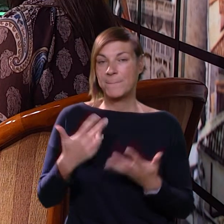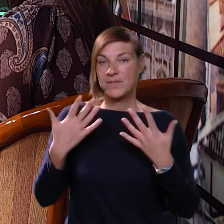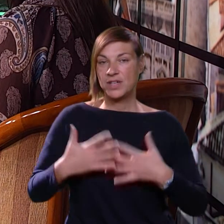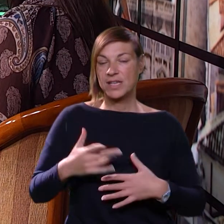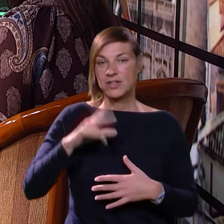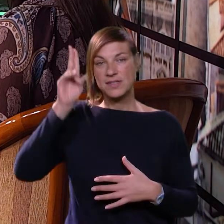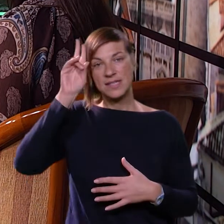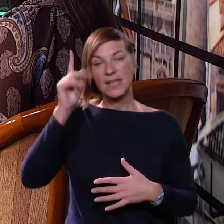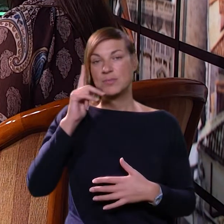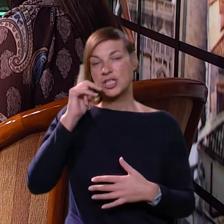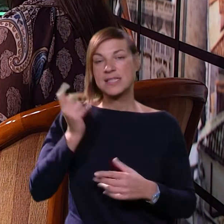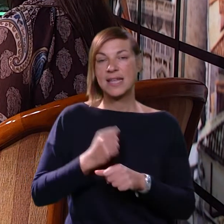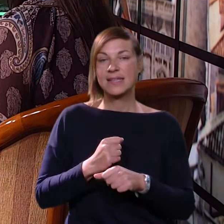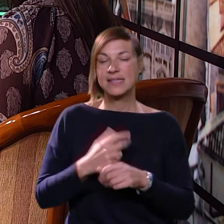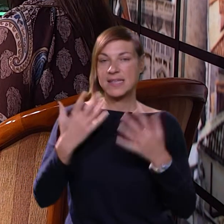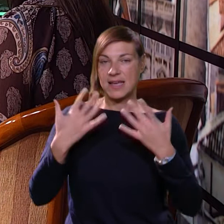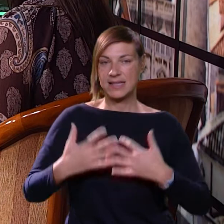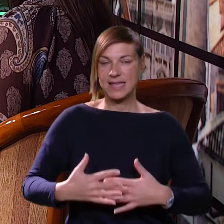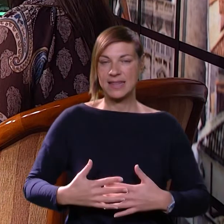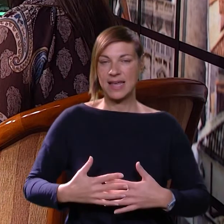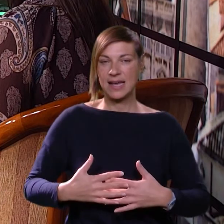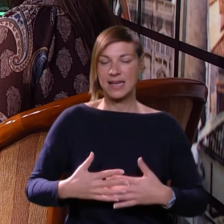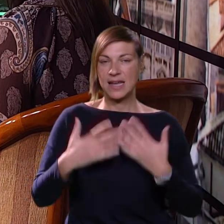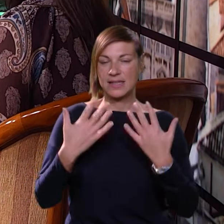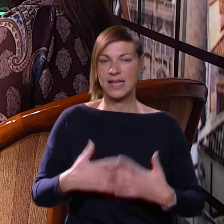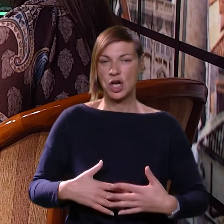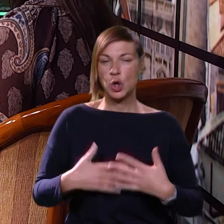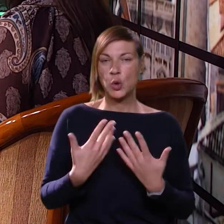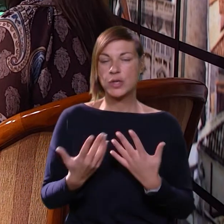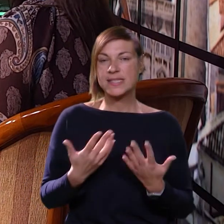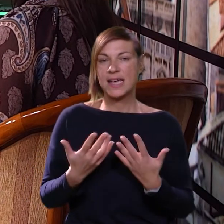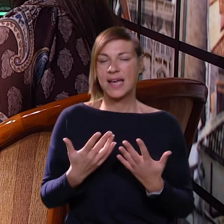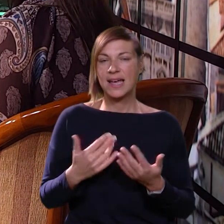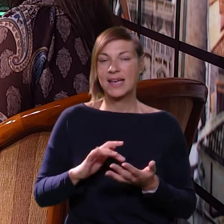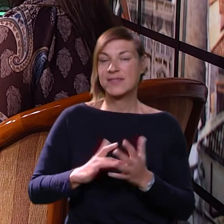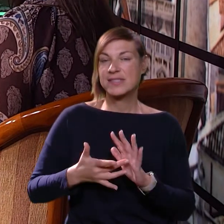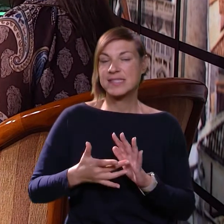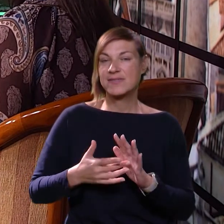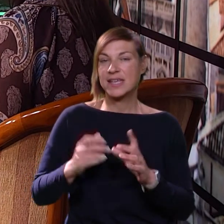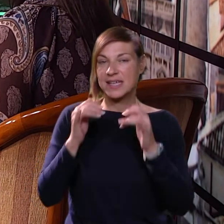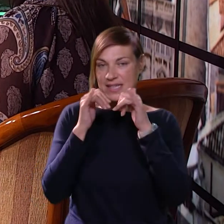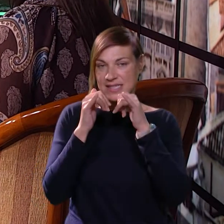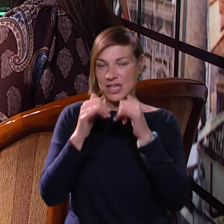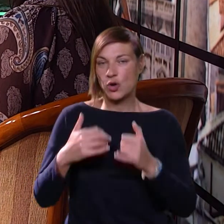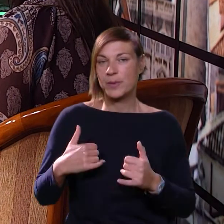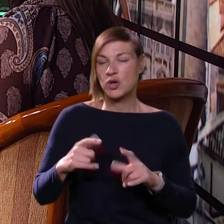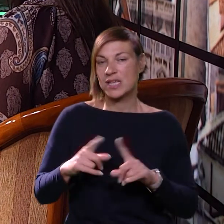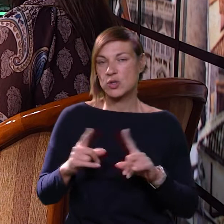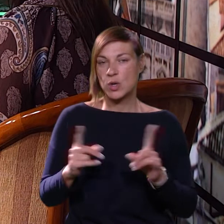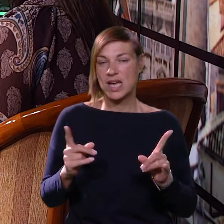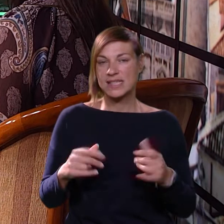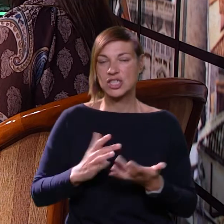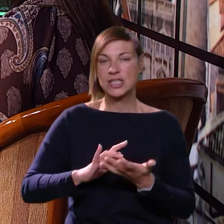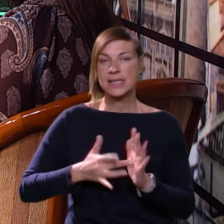na prvoj dijagnozi ne može znati jer se radi detaljnija dijagnoza ili kakav je. Svi ti karcinomi dojke